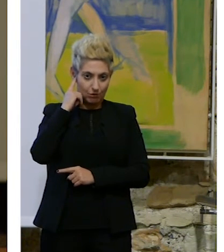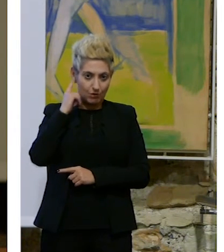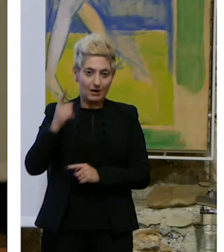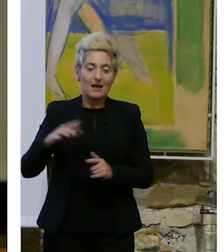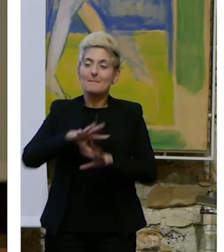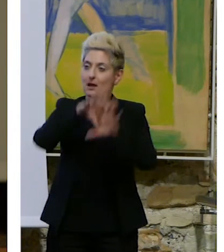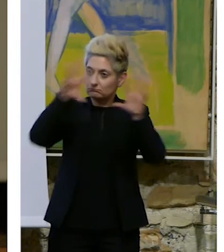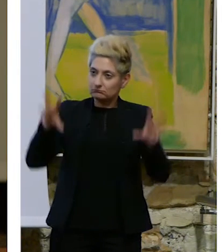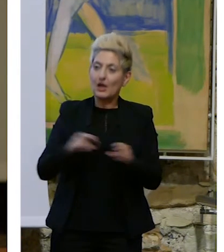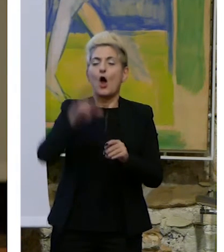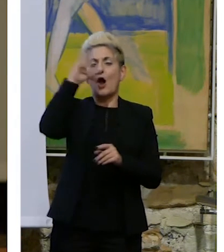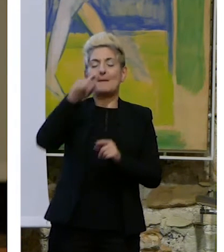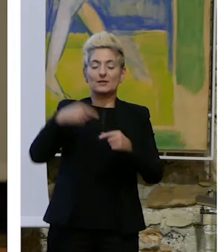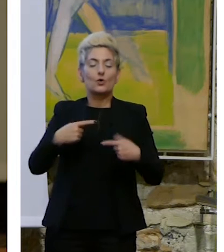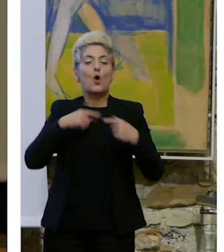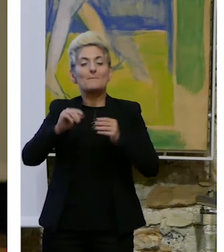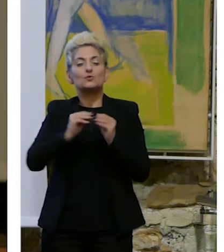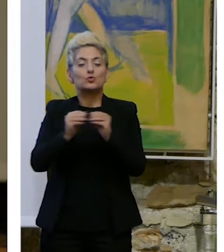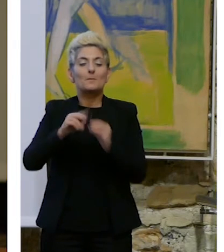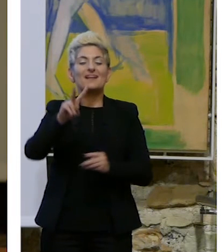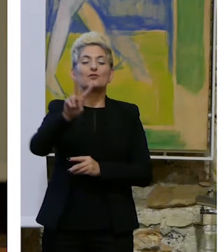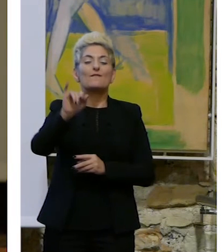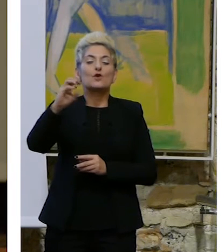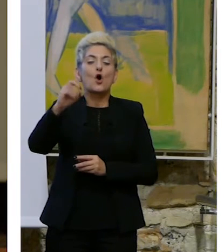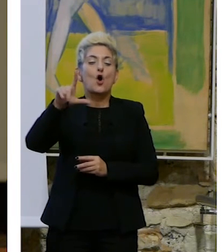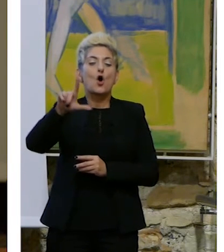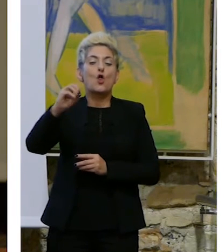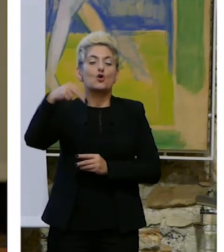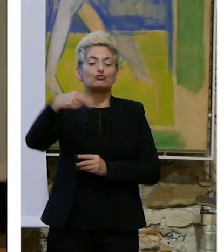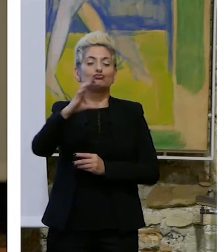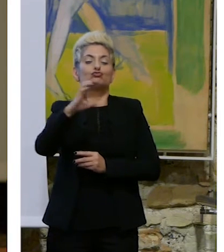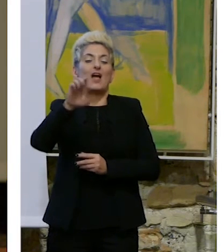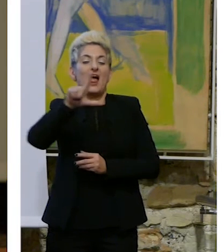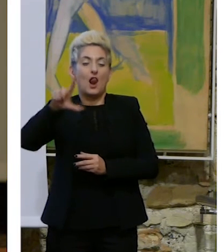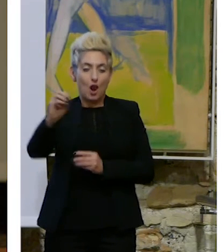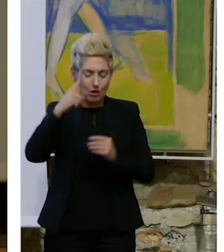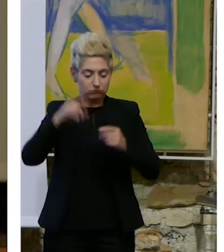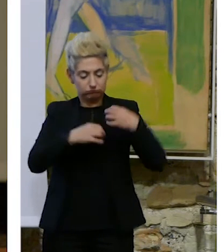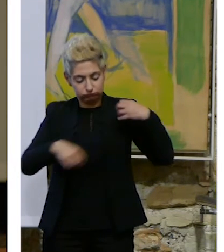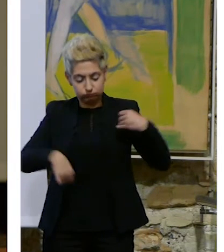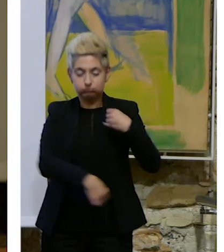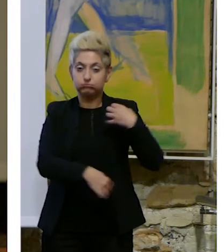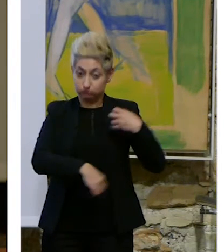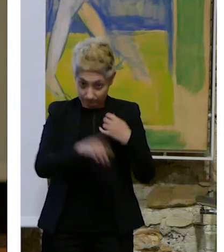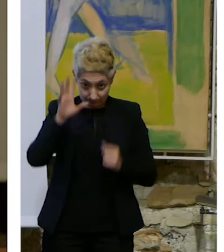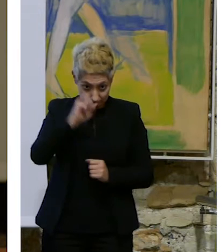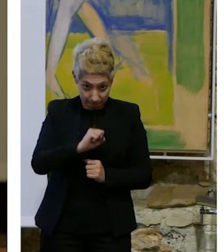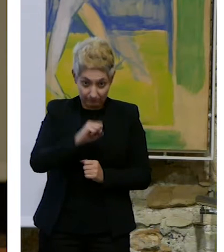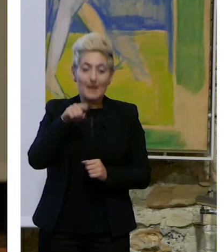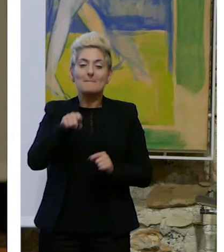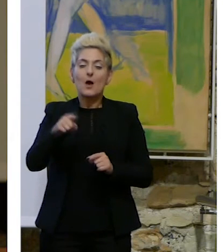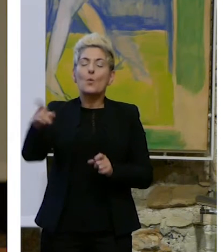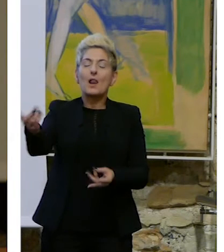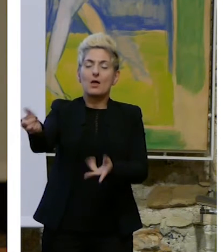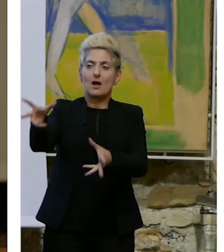sono davanti a un violoncello. Ma non è quello. Quelle sono solo le informazioni che arrivano nel mio